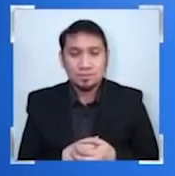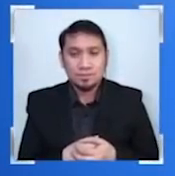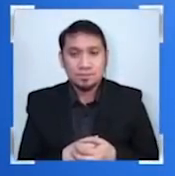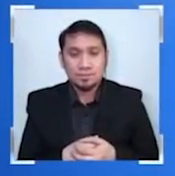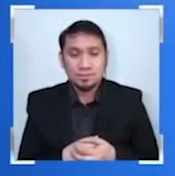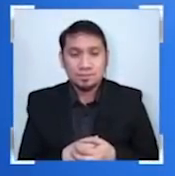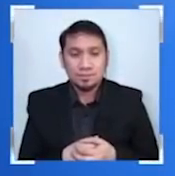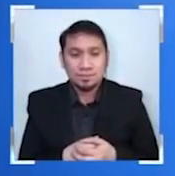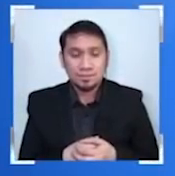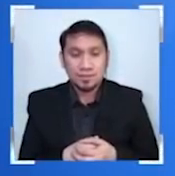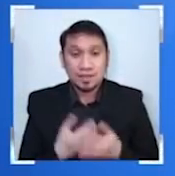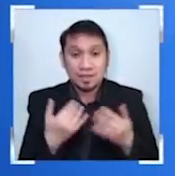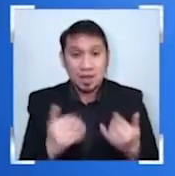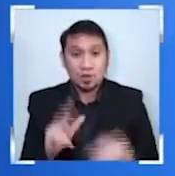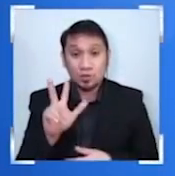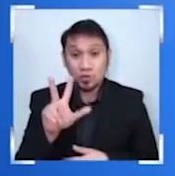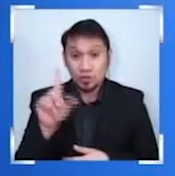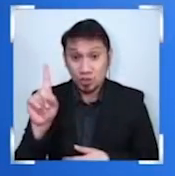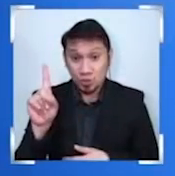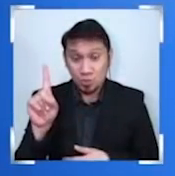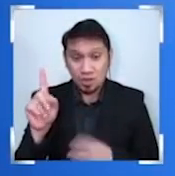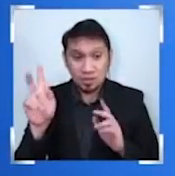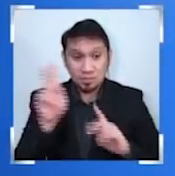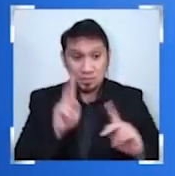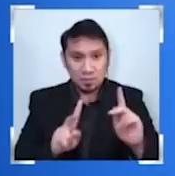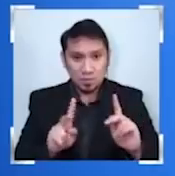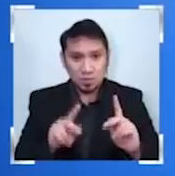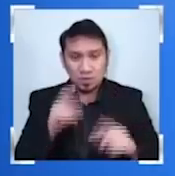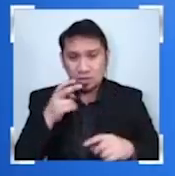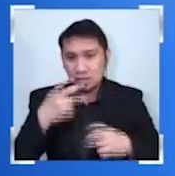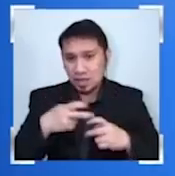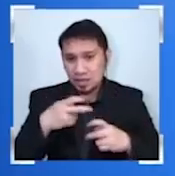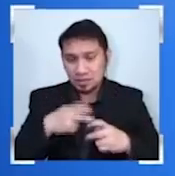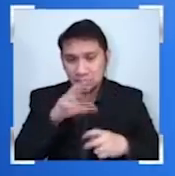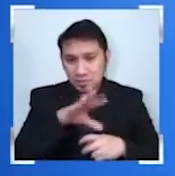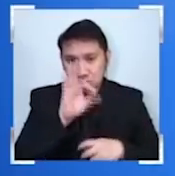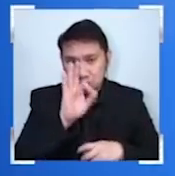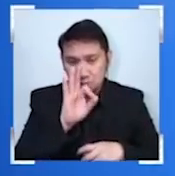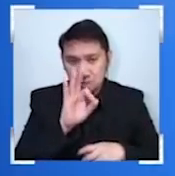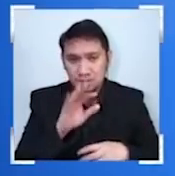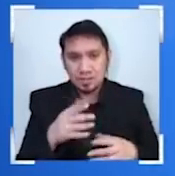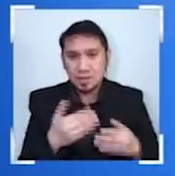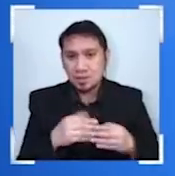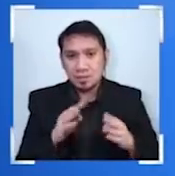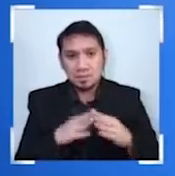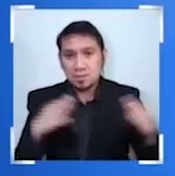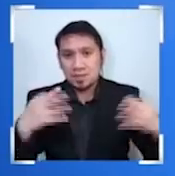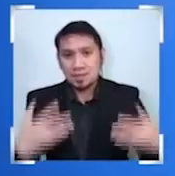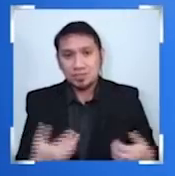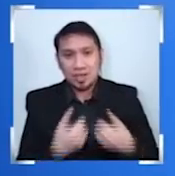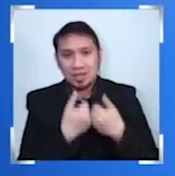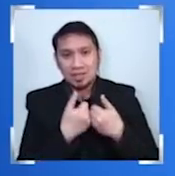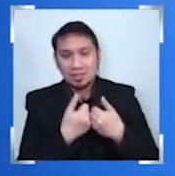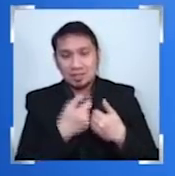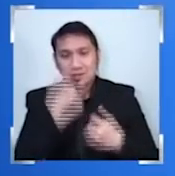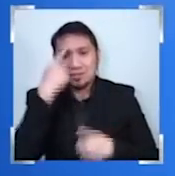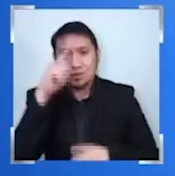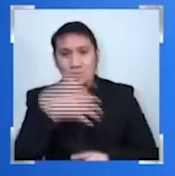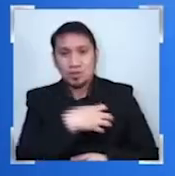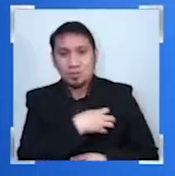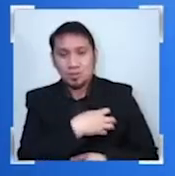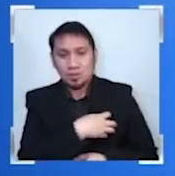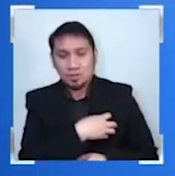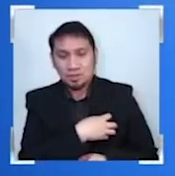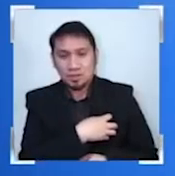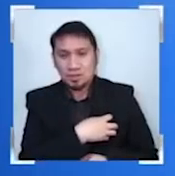tatlumput isang tao ang nawawala ng walang trace, malaking hamon yan sa Philippine National Police, sa buong law enforcement community. Hindi natin